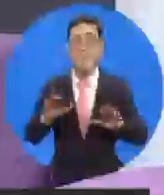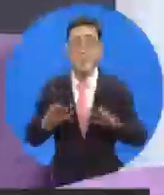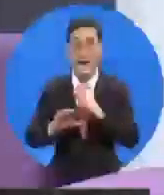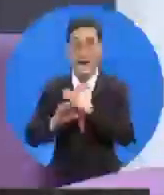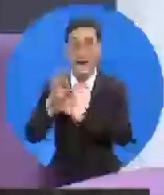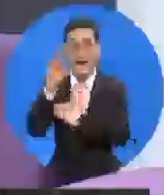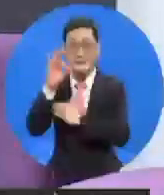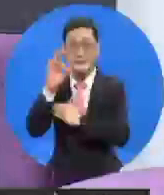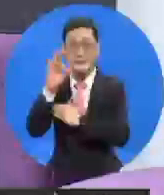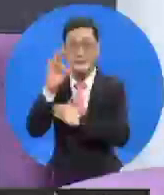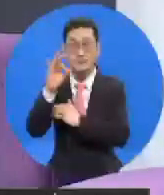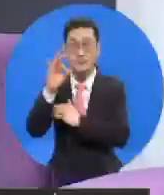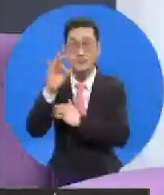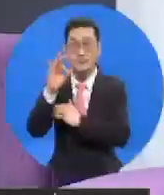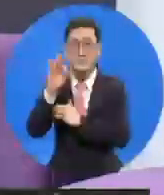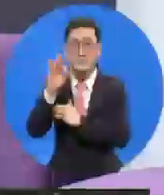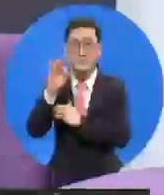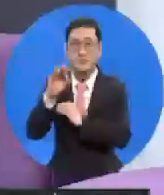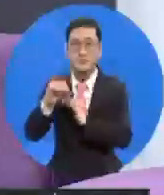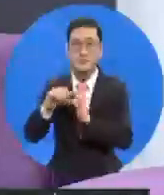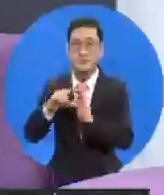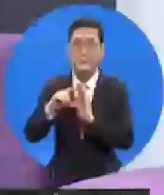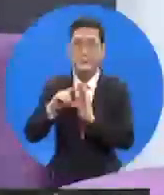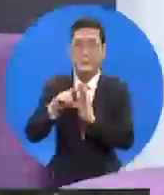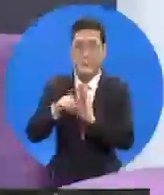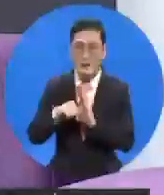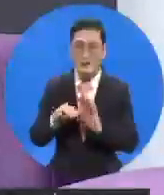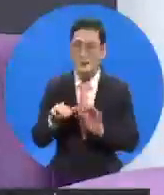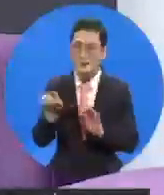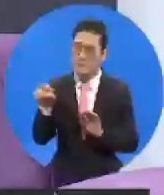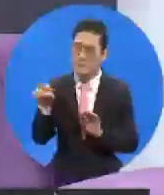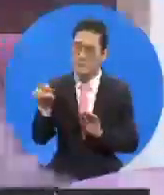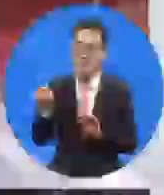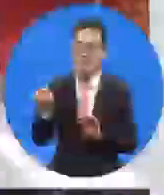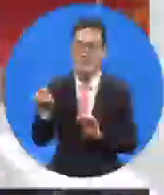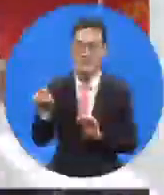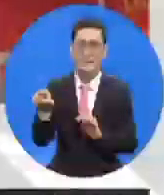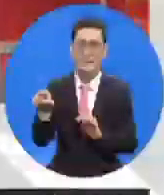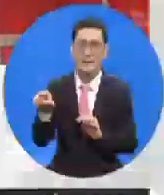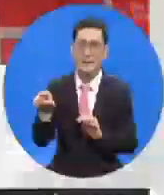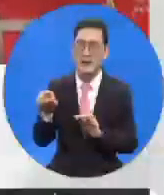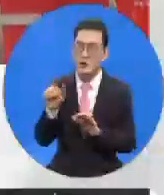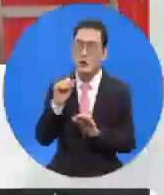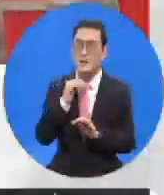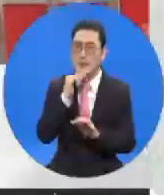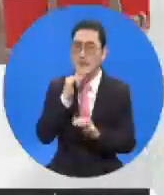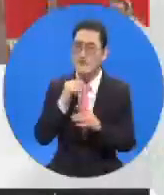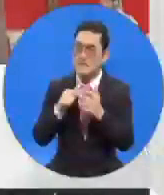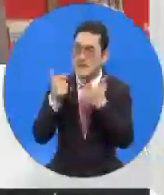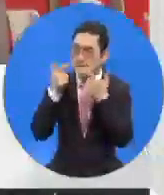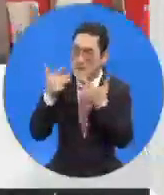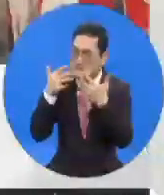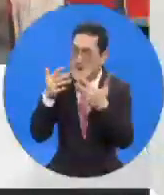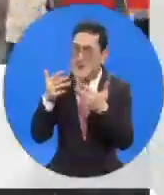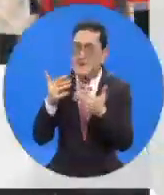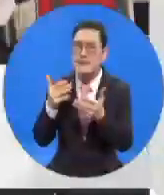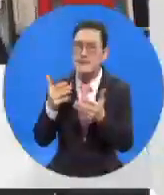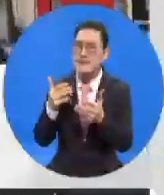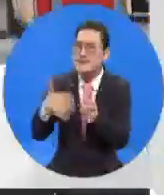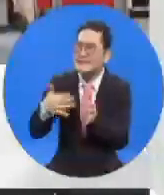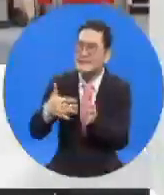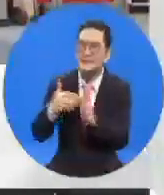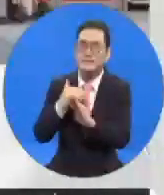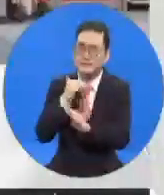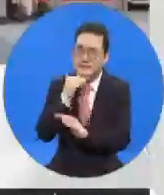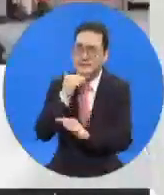좋은 소식인 건 맞지만은 그래도 좀 지켜보자. 뭐 지금까지 기다렸는데 조금 더 못 기다리겠냐 이런 분위기인 것 같습니다. 저는